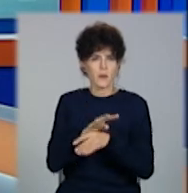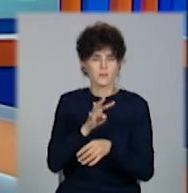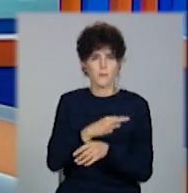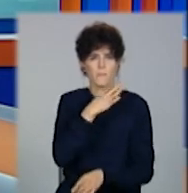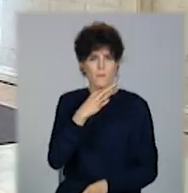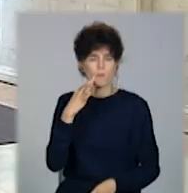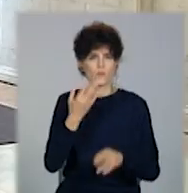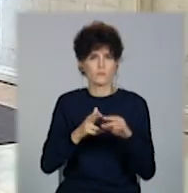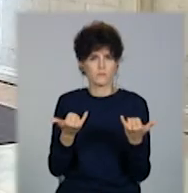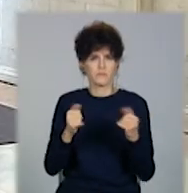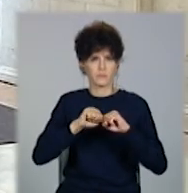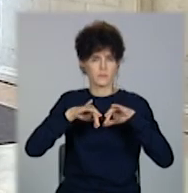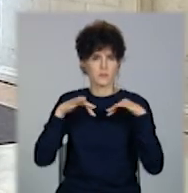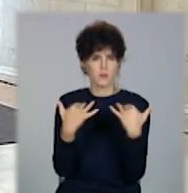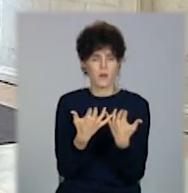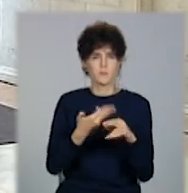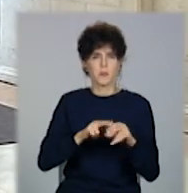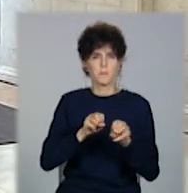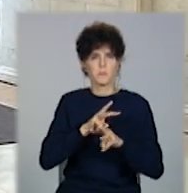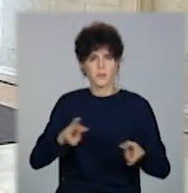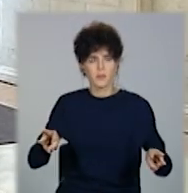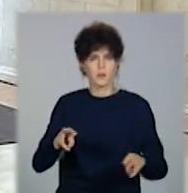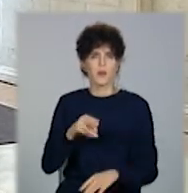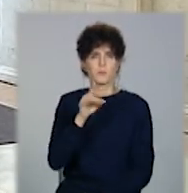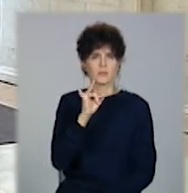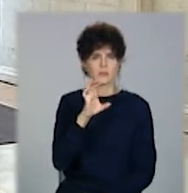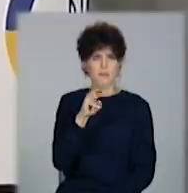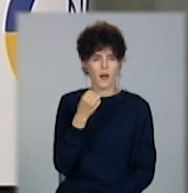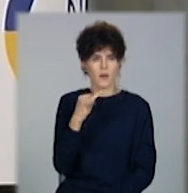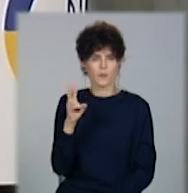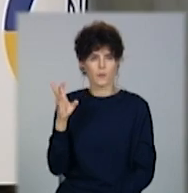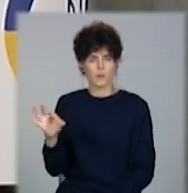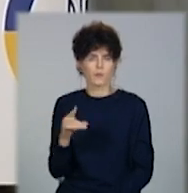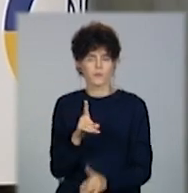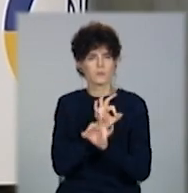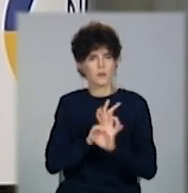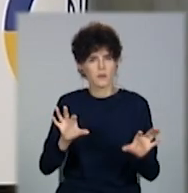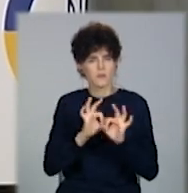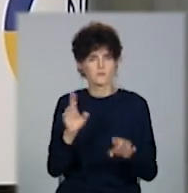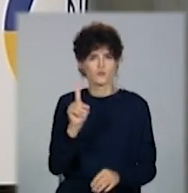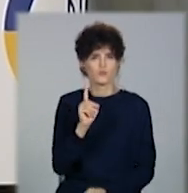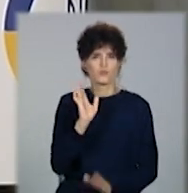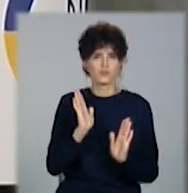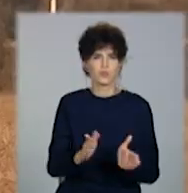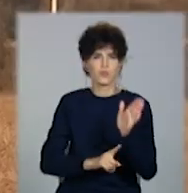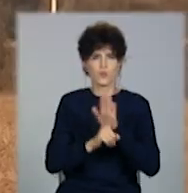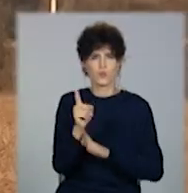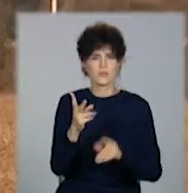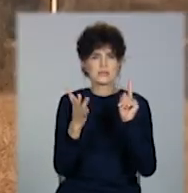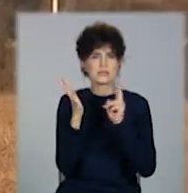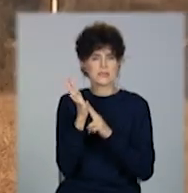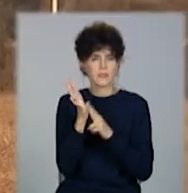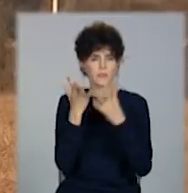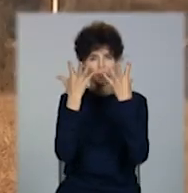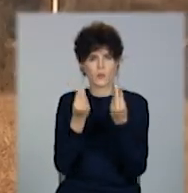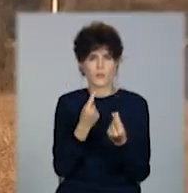роз'яснив на прес-конференції міністр закордонних справ Вадим Пристайко. За домовленостями розведення мало початися на сьомий день тиші.